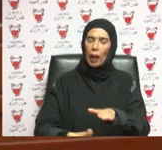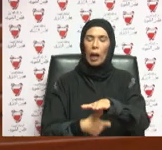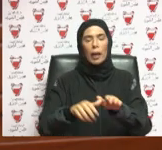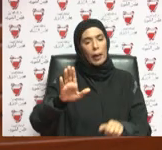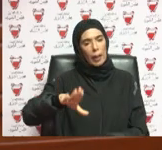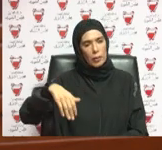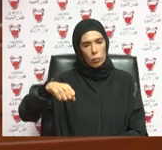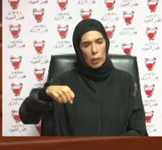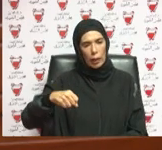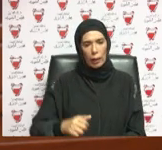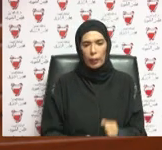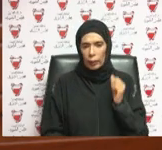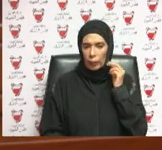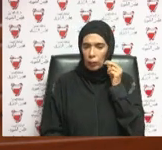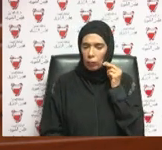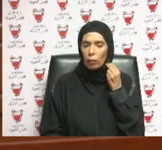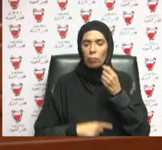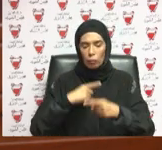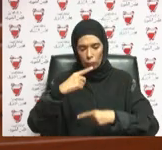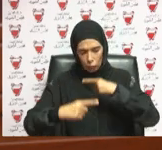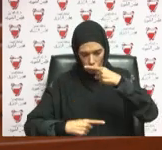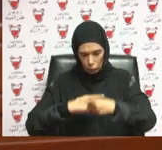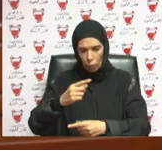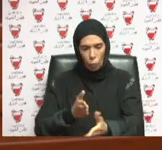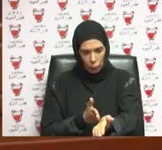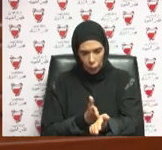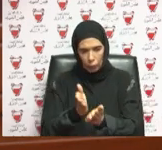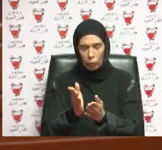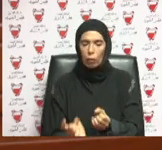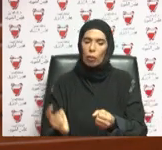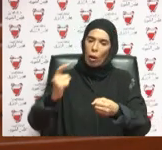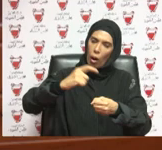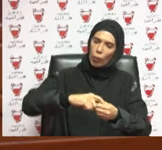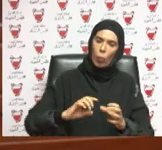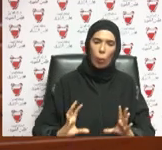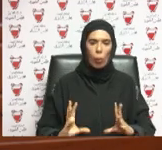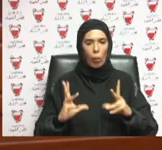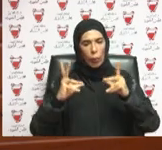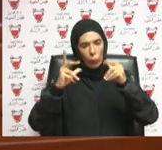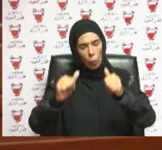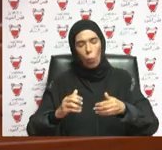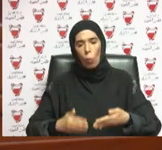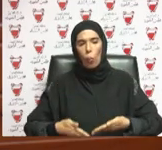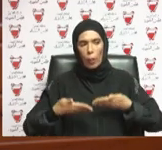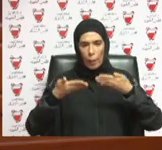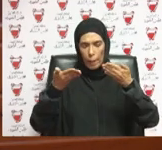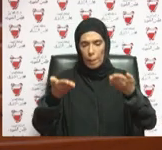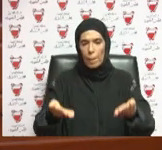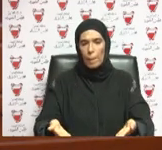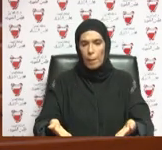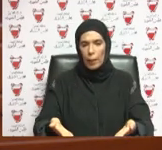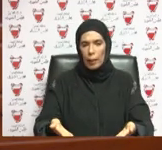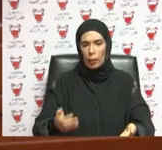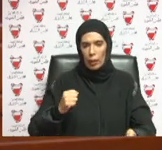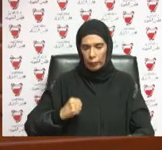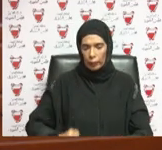ولي العهد رئيس الوزراء سيواصل مسيرة التعاون والازدهار والخير لهذا الوطن